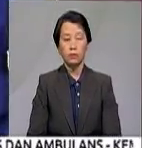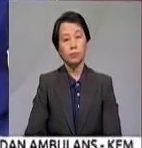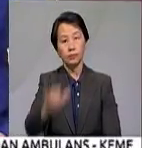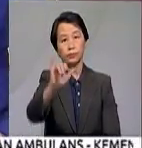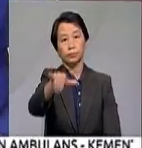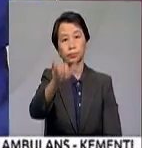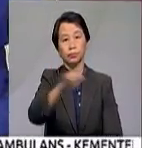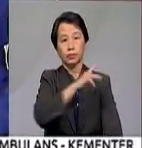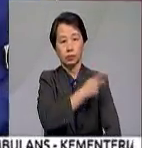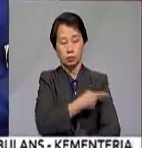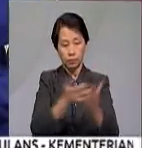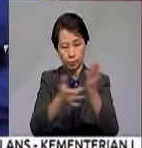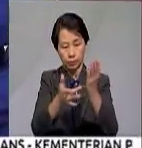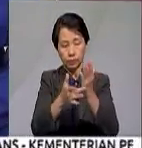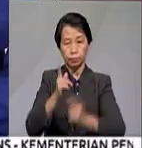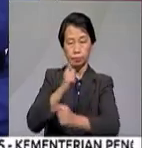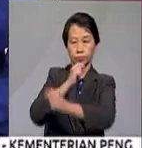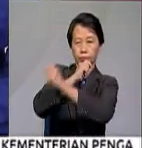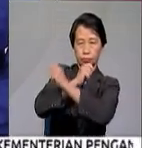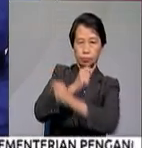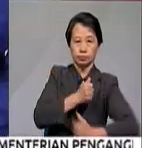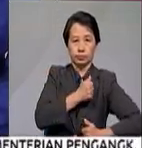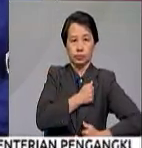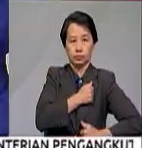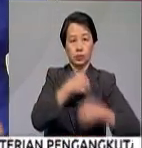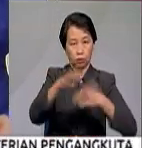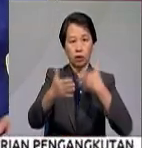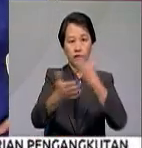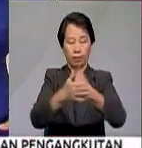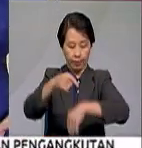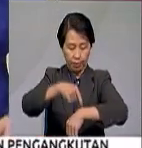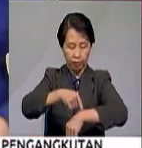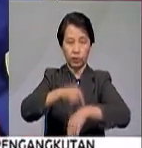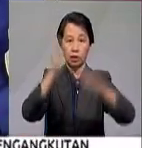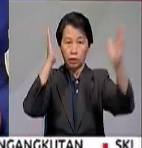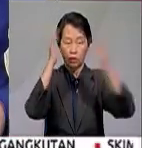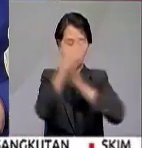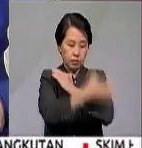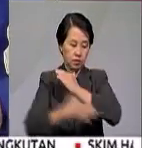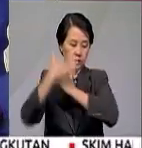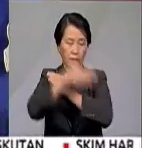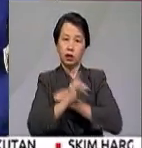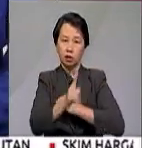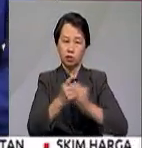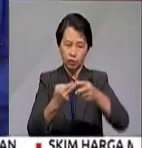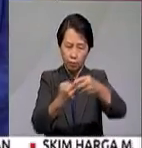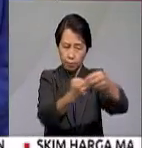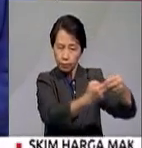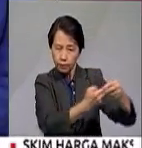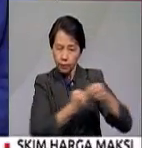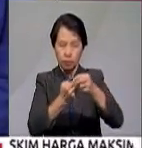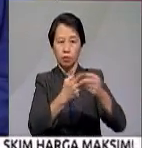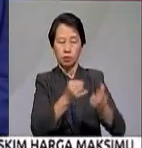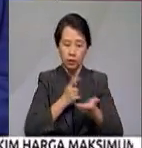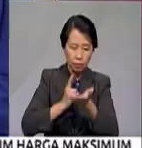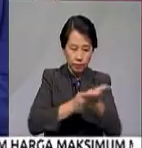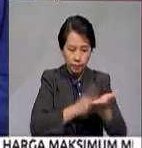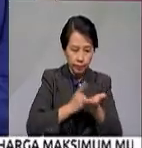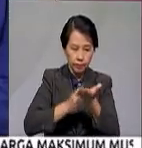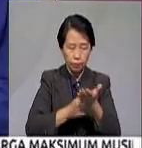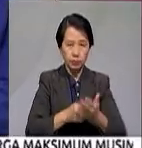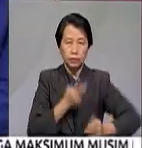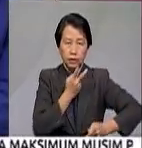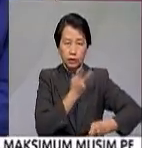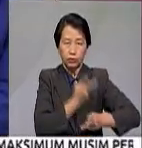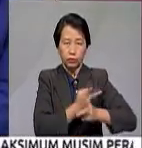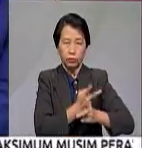Selain penguasaan teknologi pertahanan itu, sudah tiba masanya untuk negara-negara Islam bersatu dan berbincang pula mengenai